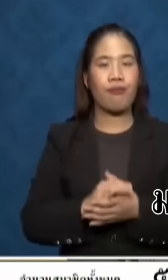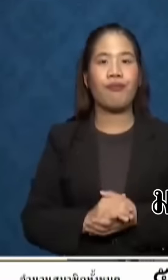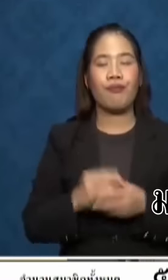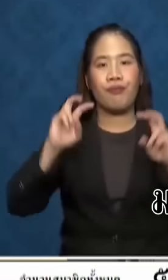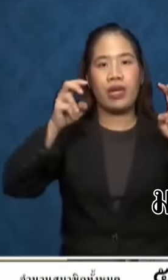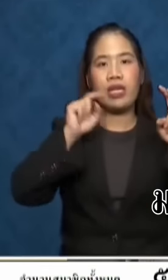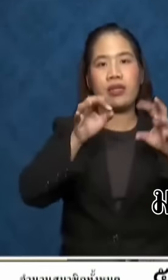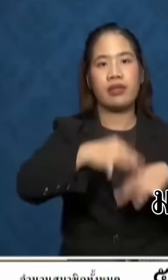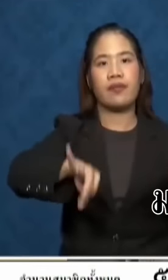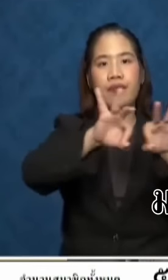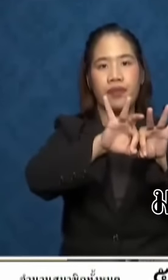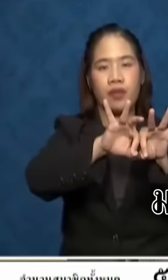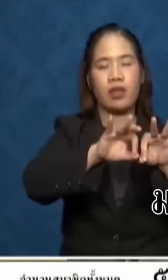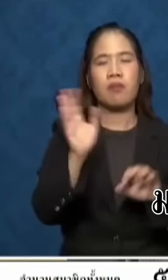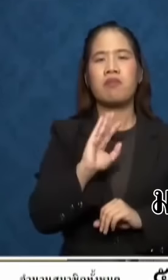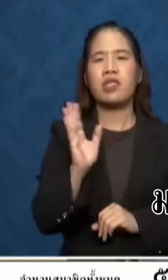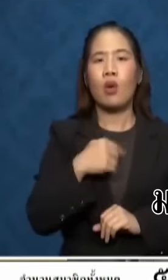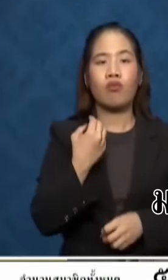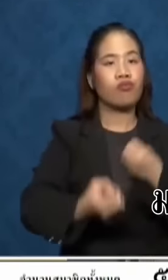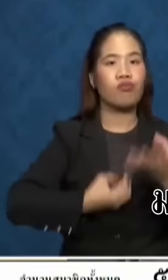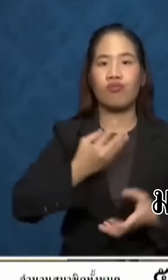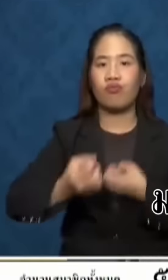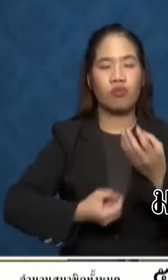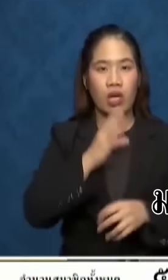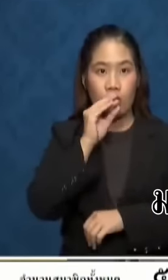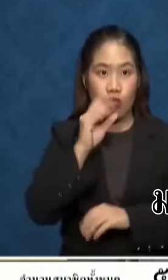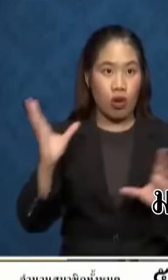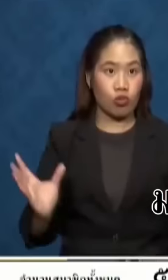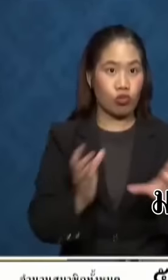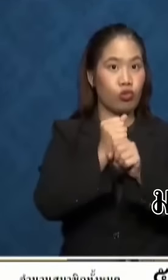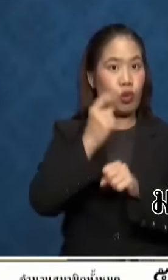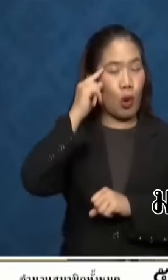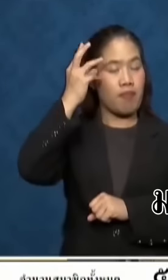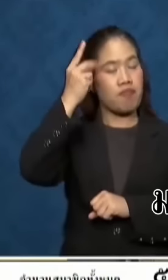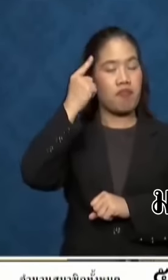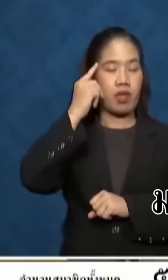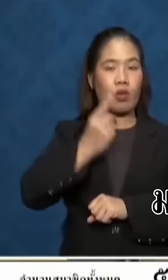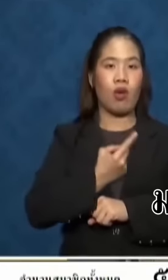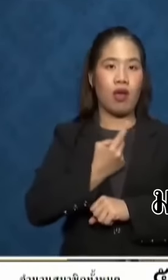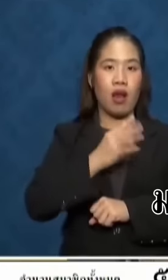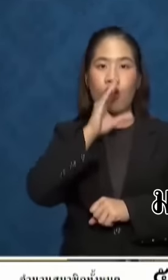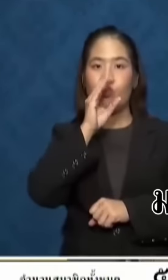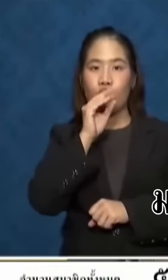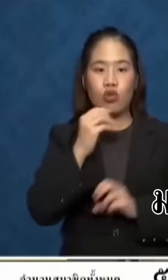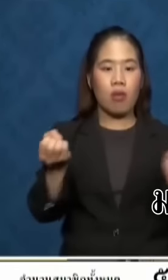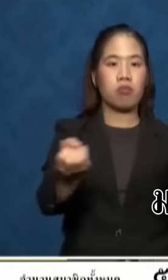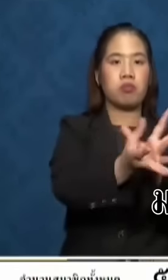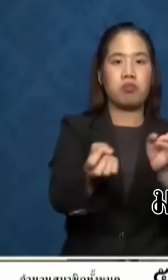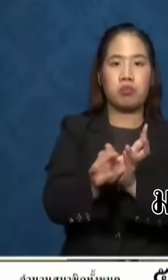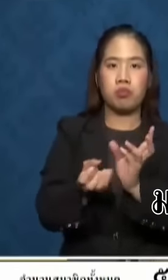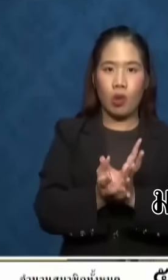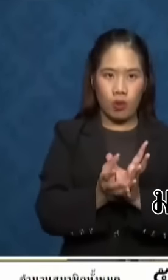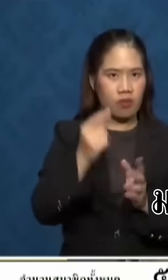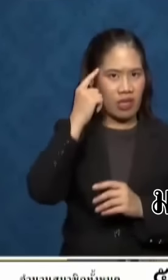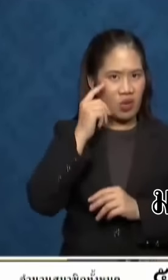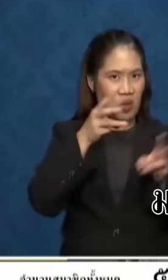ประเด็นนี้สำคัญนะครับไมใช่ว่าจะอภิปรายอะไร้วก็สรุในคามคดเห็นตัเองแล้พาดพงให้พักอนเสยหายเย ผมมองวากระบว